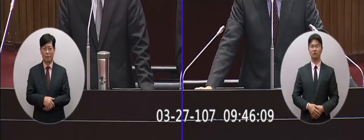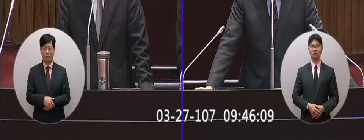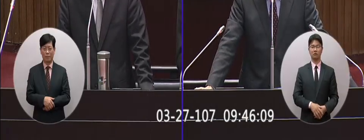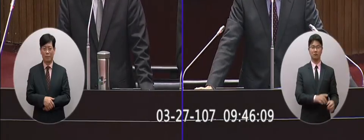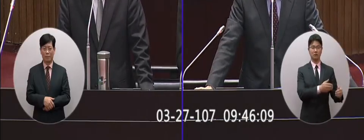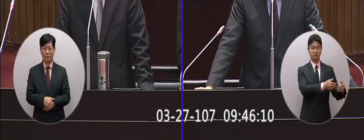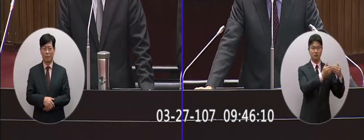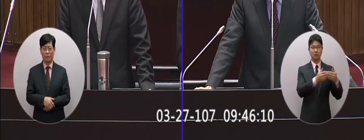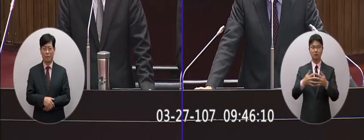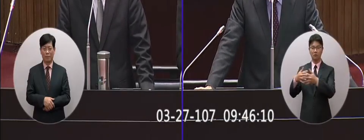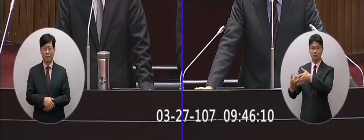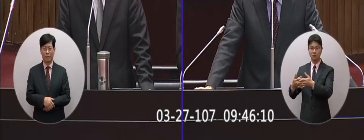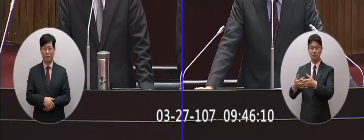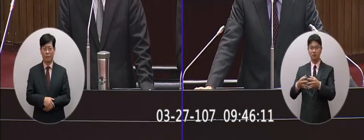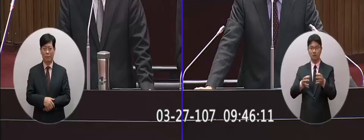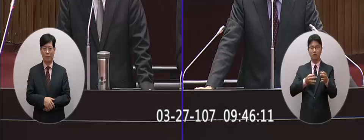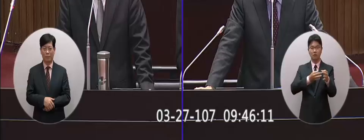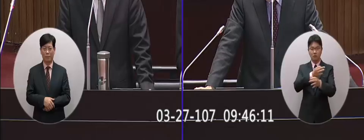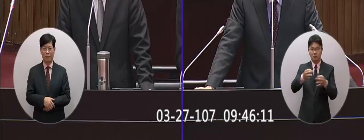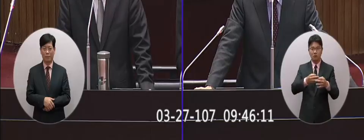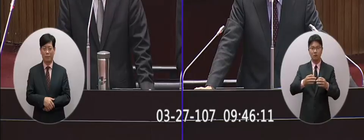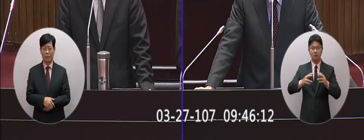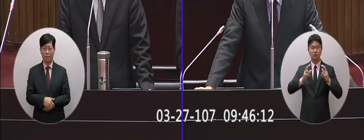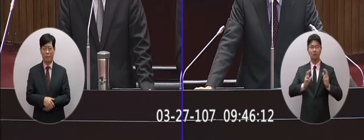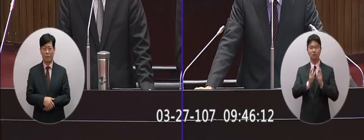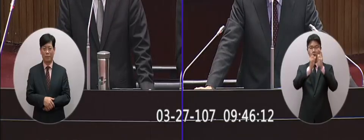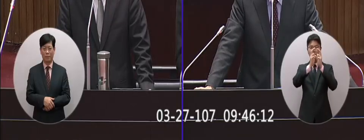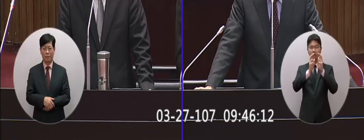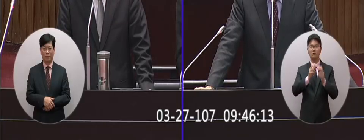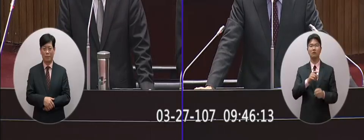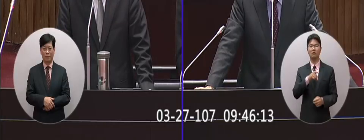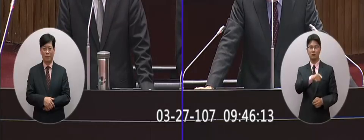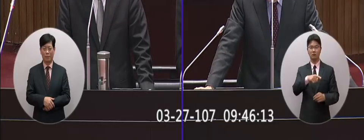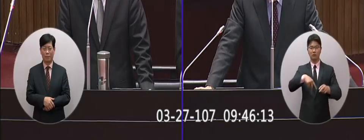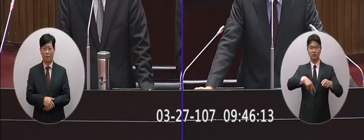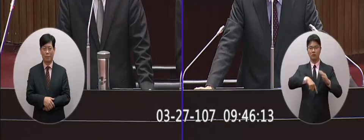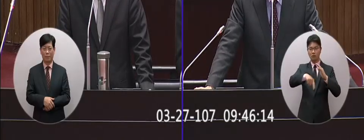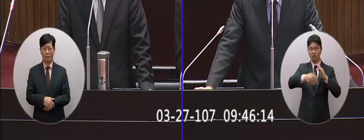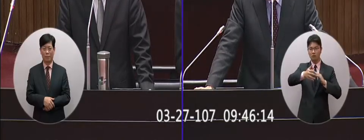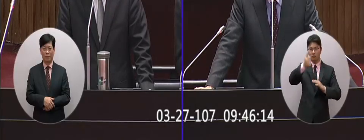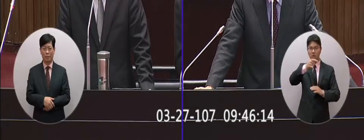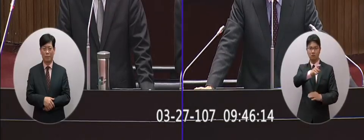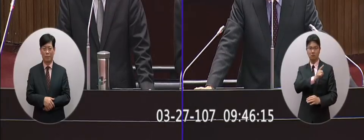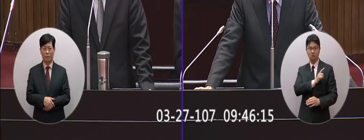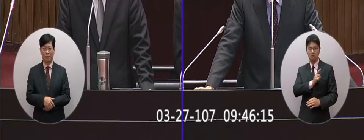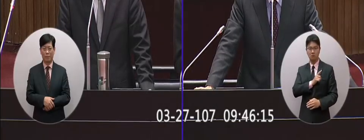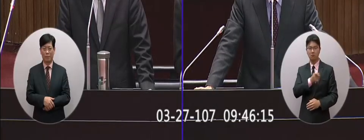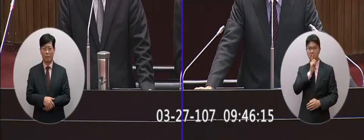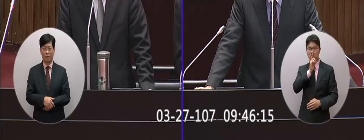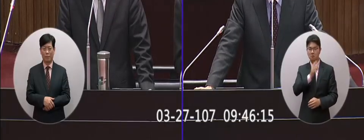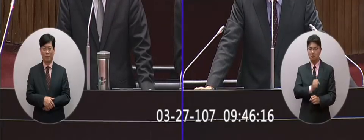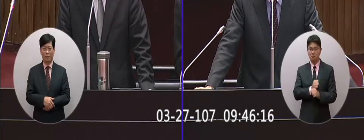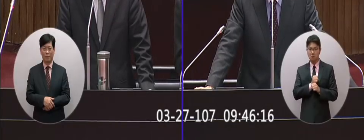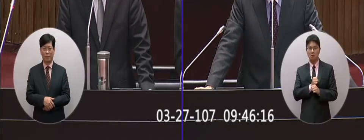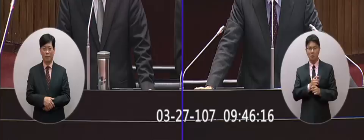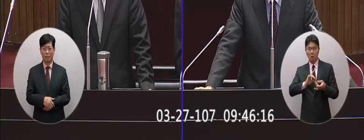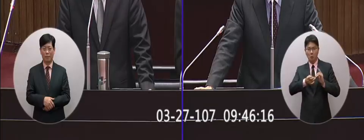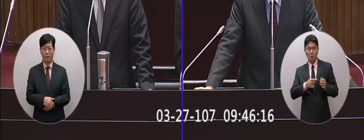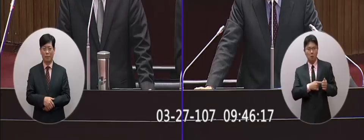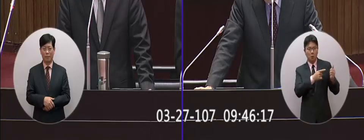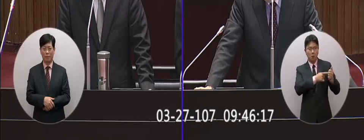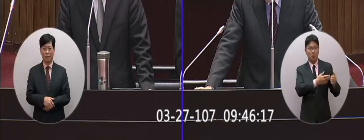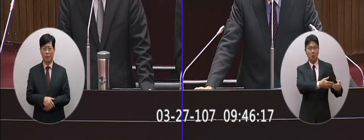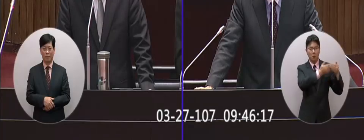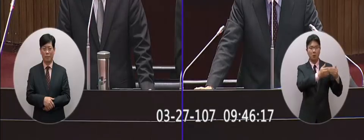之战，我希望院长你谨言慎行，不要挑衅中国大陆，说